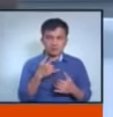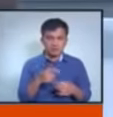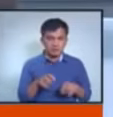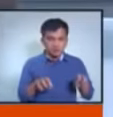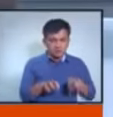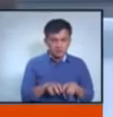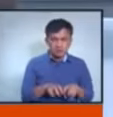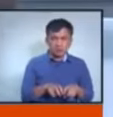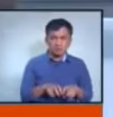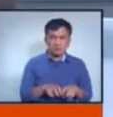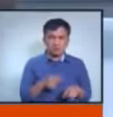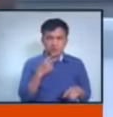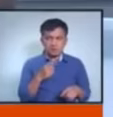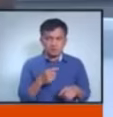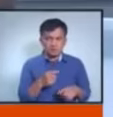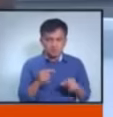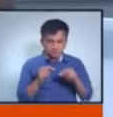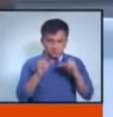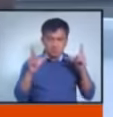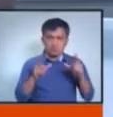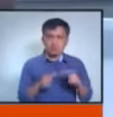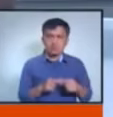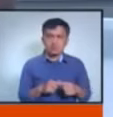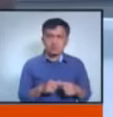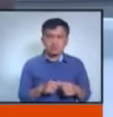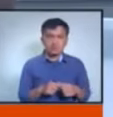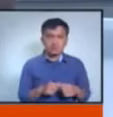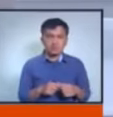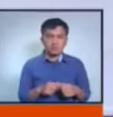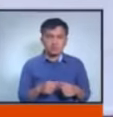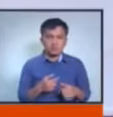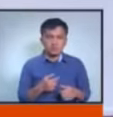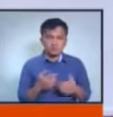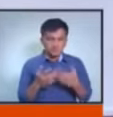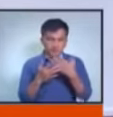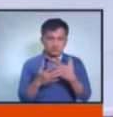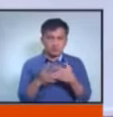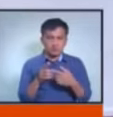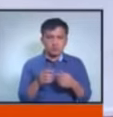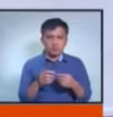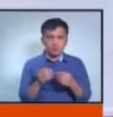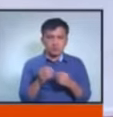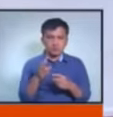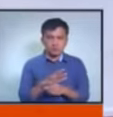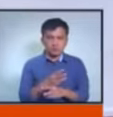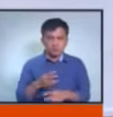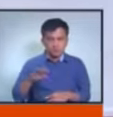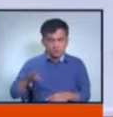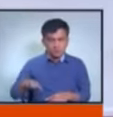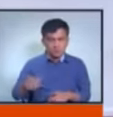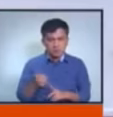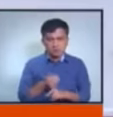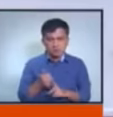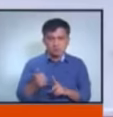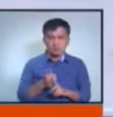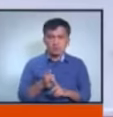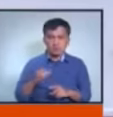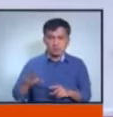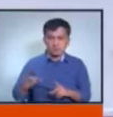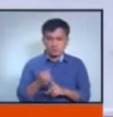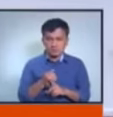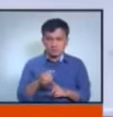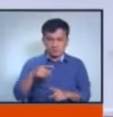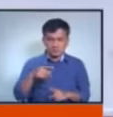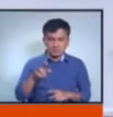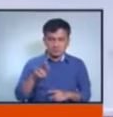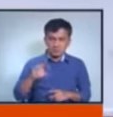niya, yun yung talagang lagulat, parang nagka-phobia siya. So, mas matindi po ang child abuse kaysa unjust vexation. Opo. So, child abuse,